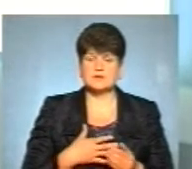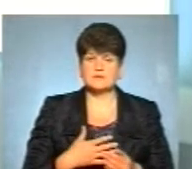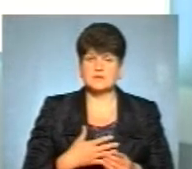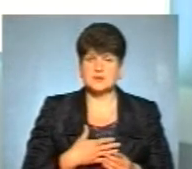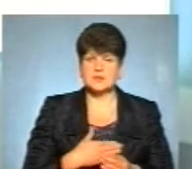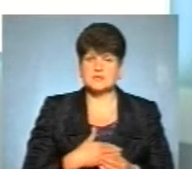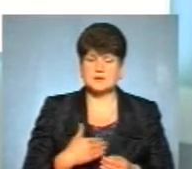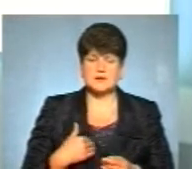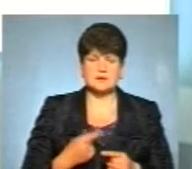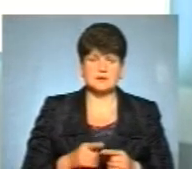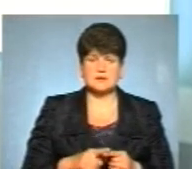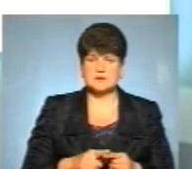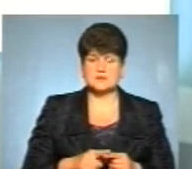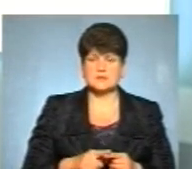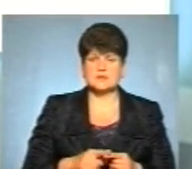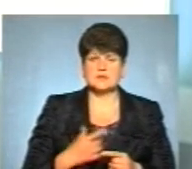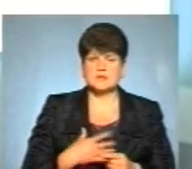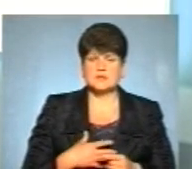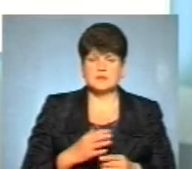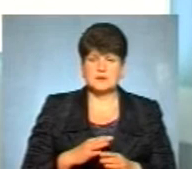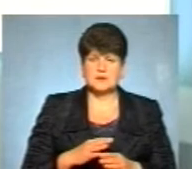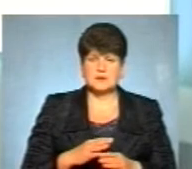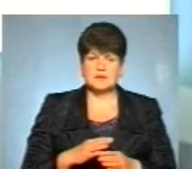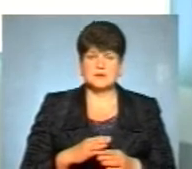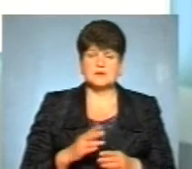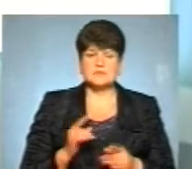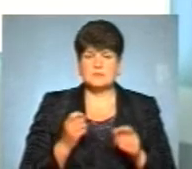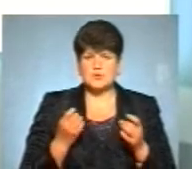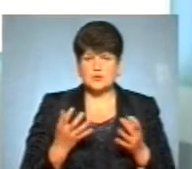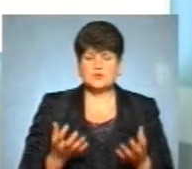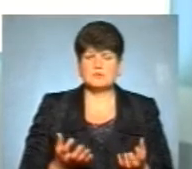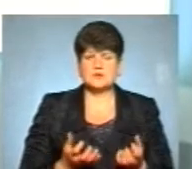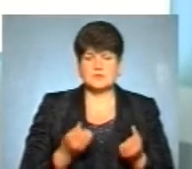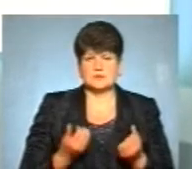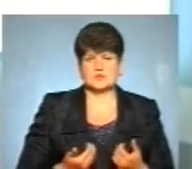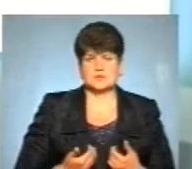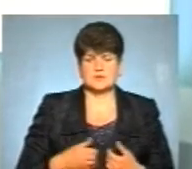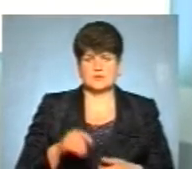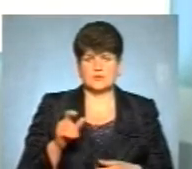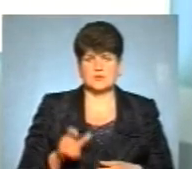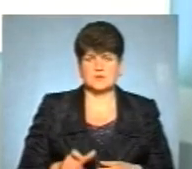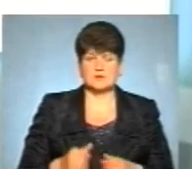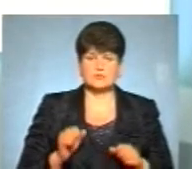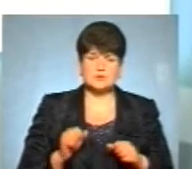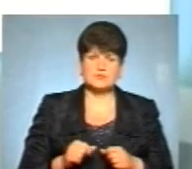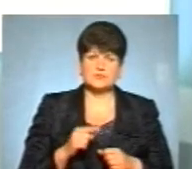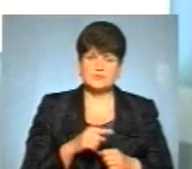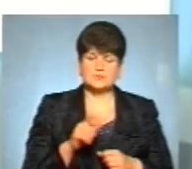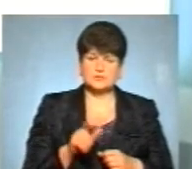є панацея, це є тільки крайні заходи підтримки життєдіяльності організму людини. Очевидно, в цього пацієнта була